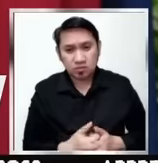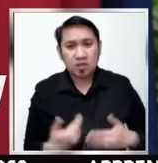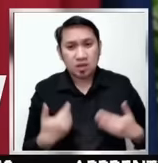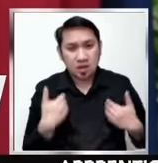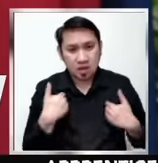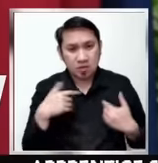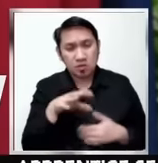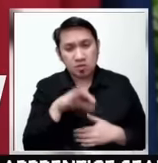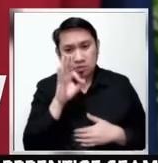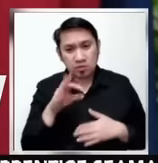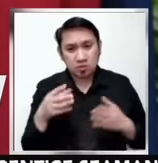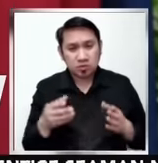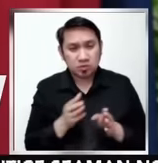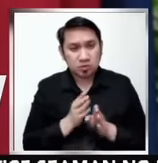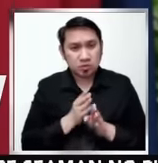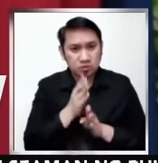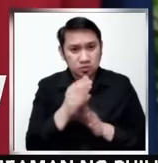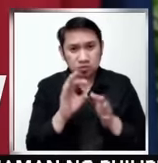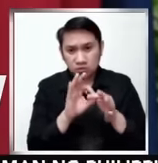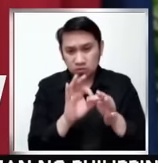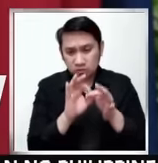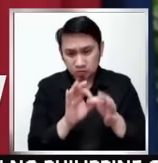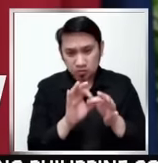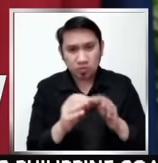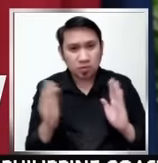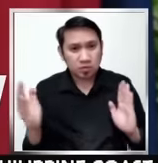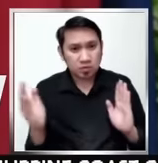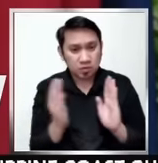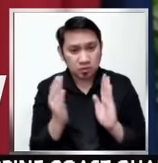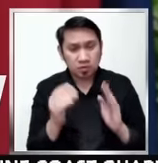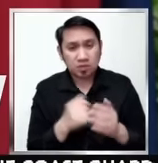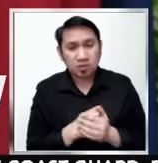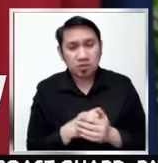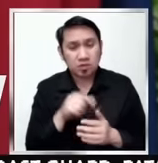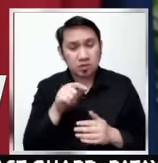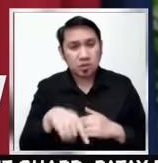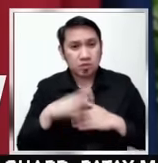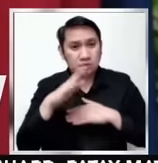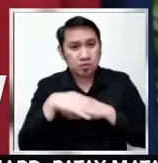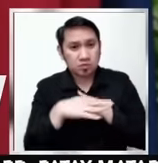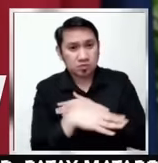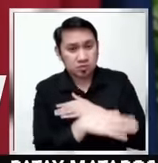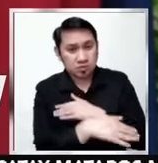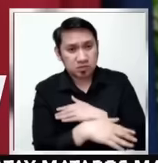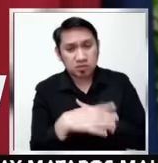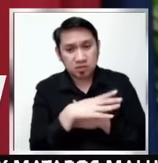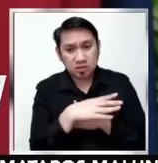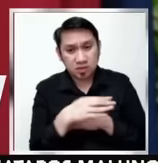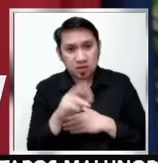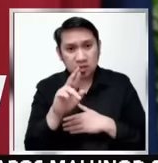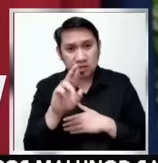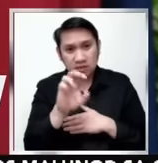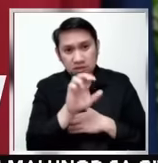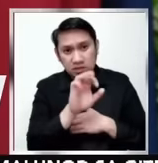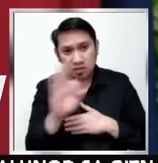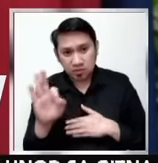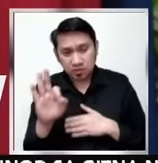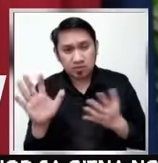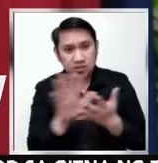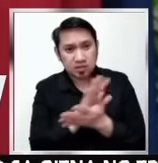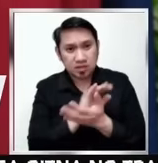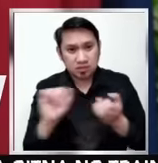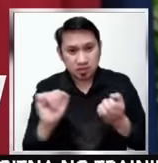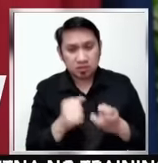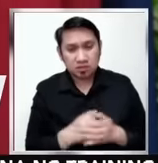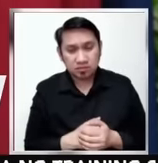which revealed a direct correlation between the presence of maritime militia vessels and reef damage in those features. If only for